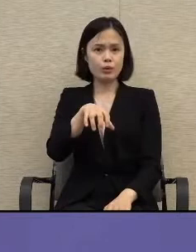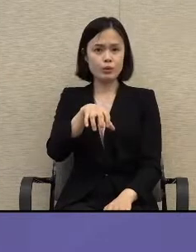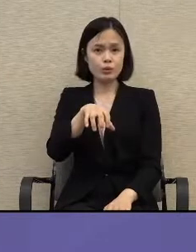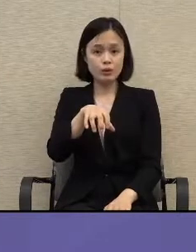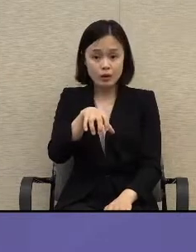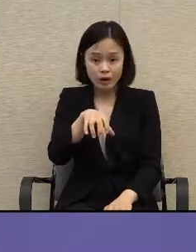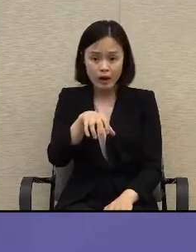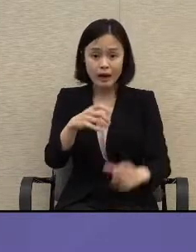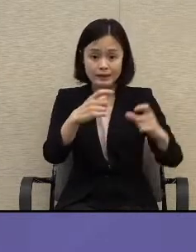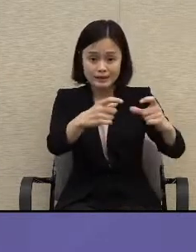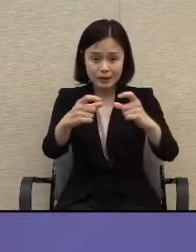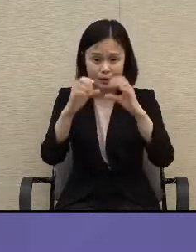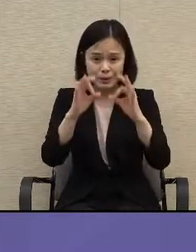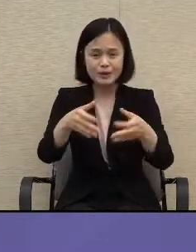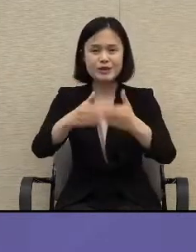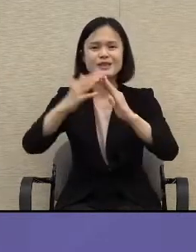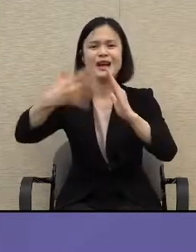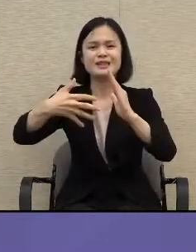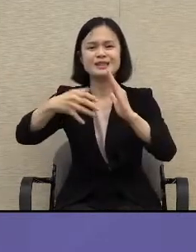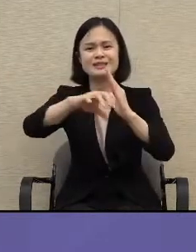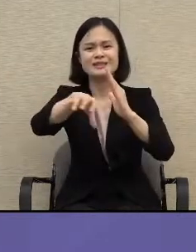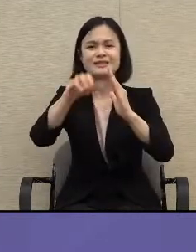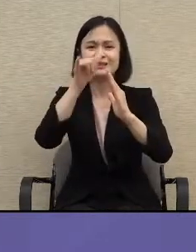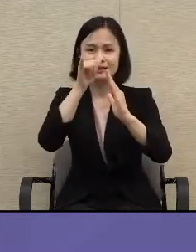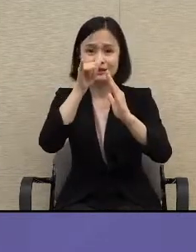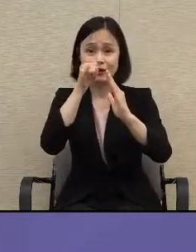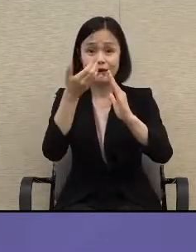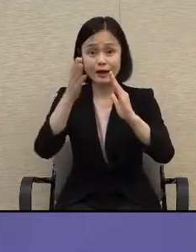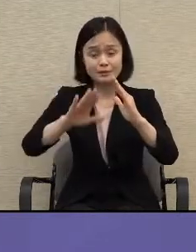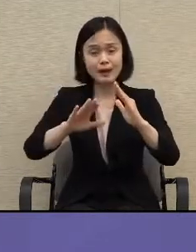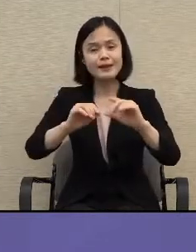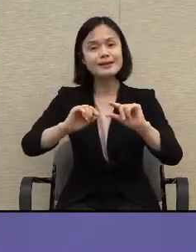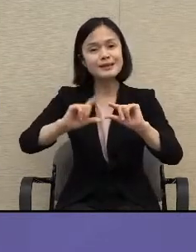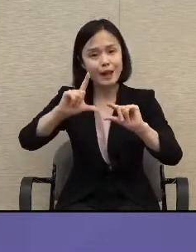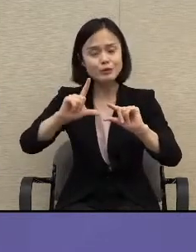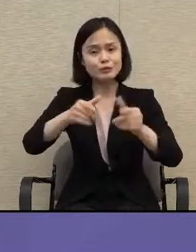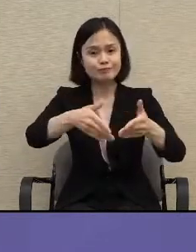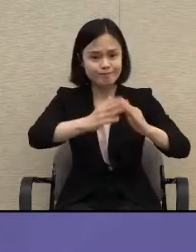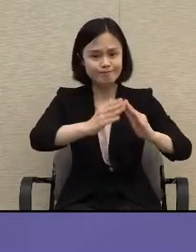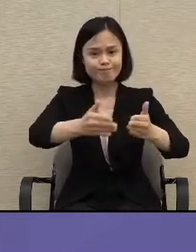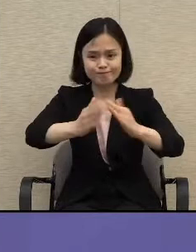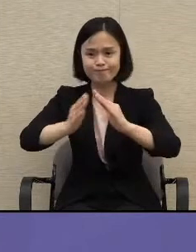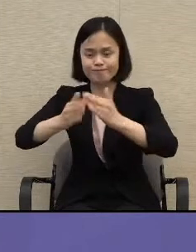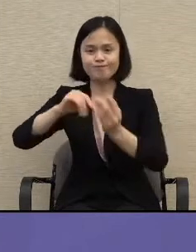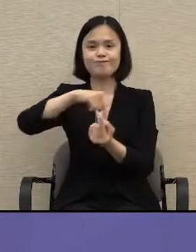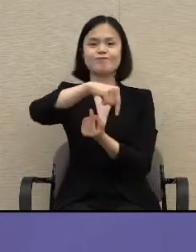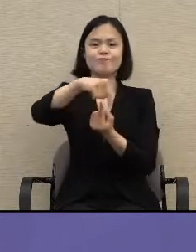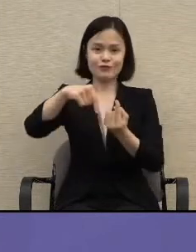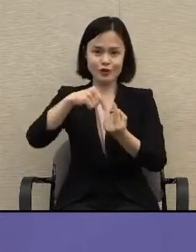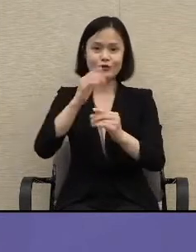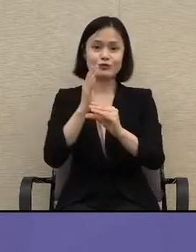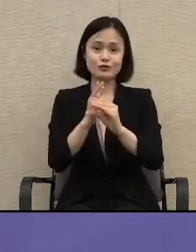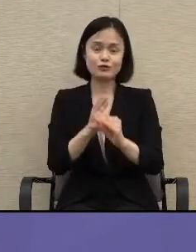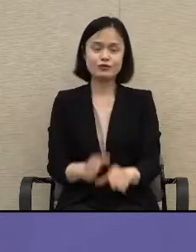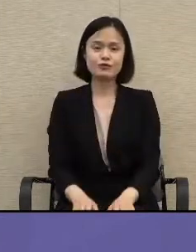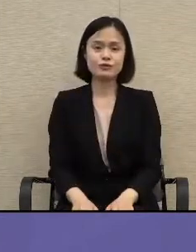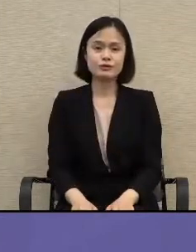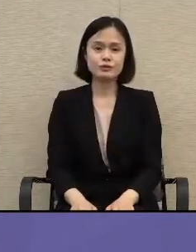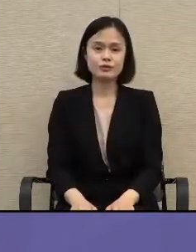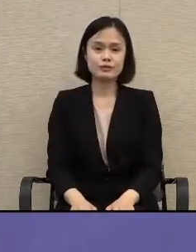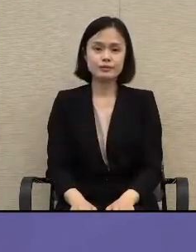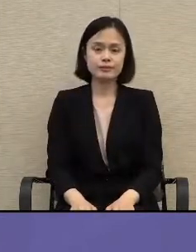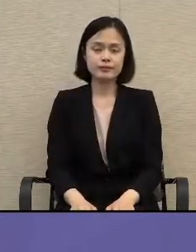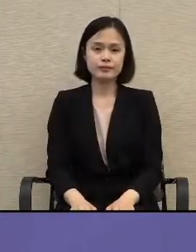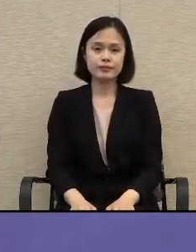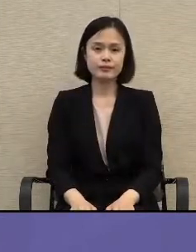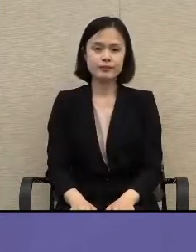지역도 있기는 했지만 이제는 기초지자체 단위에 모두 정신건강복지센터라는 곳이 설치가 되어 있습니다. 그리고 많은